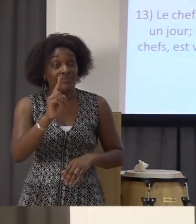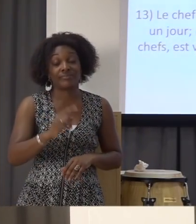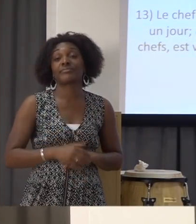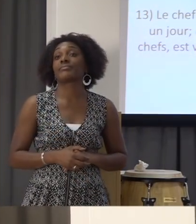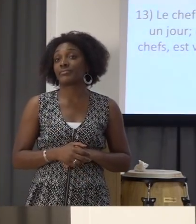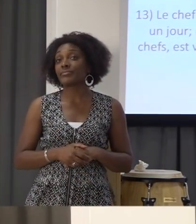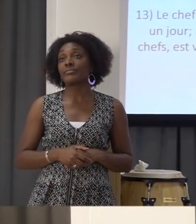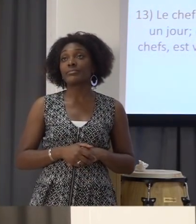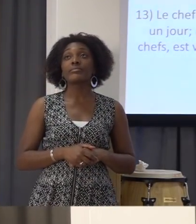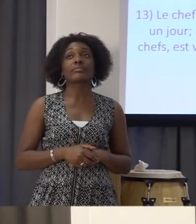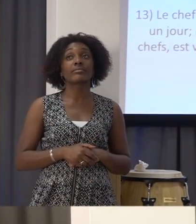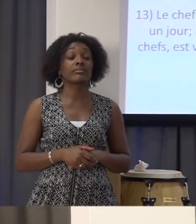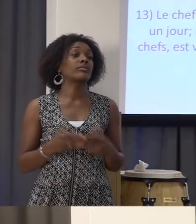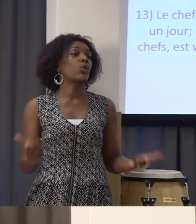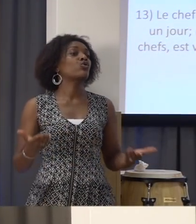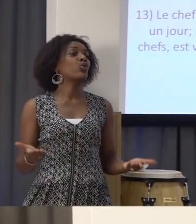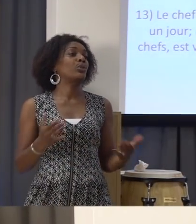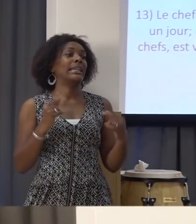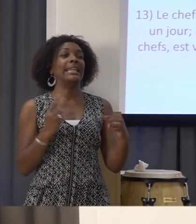Et l'Église aujourd'hui,